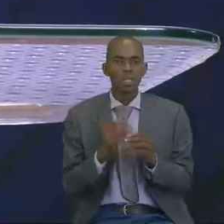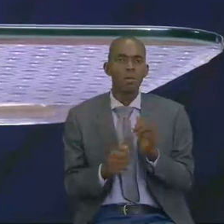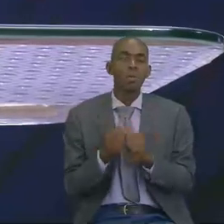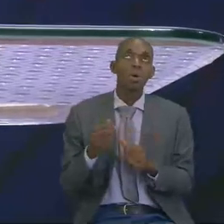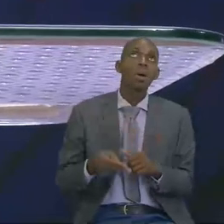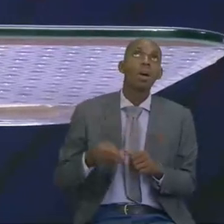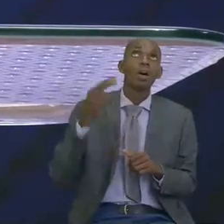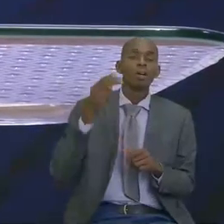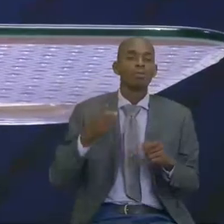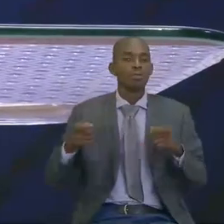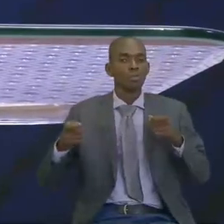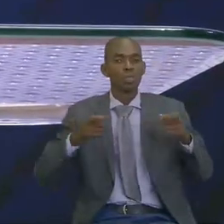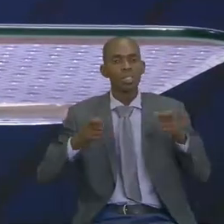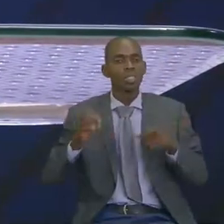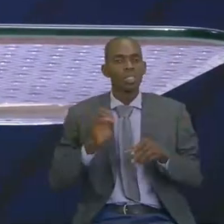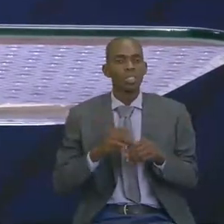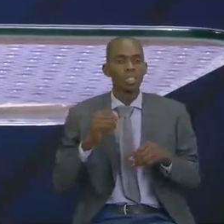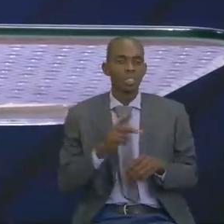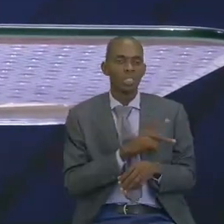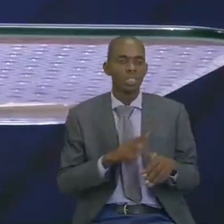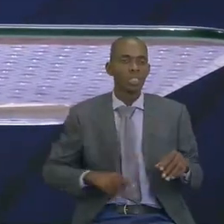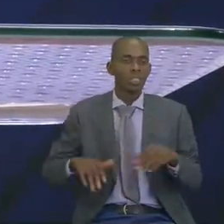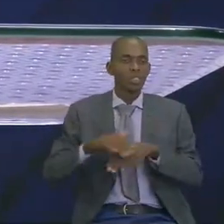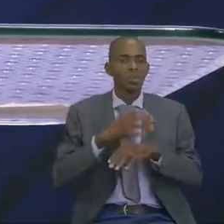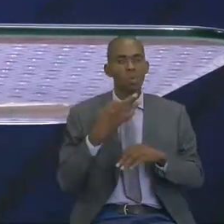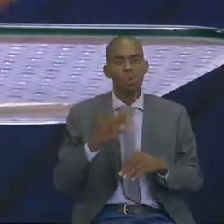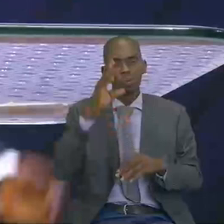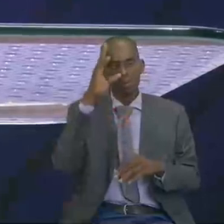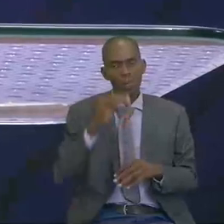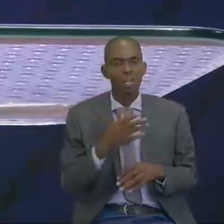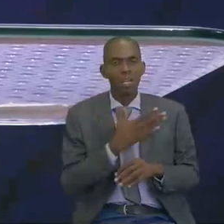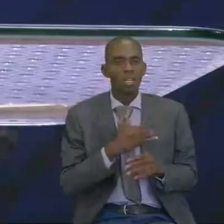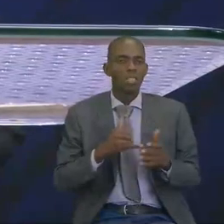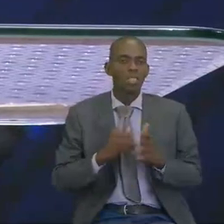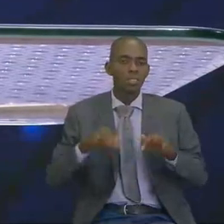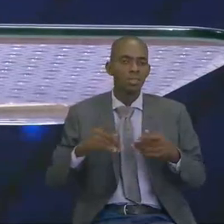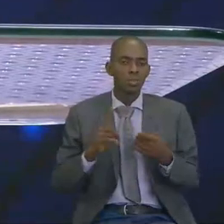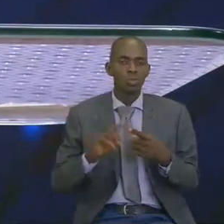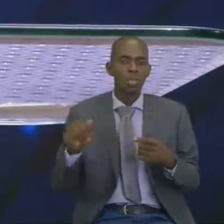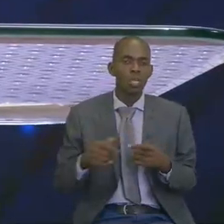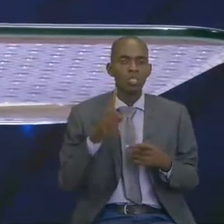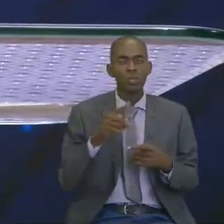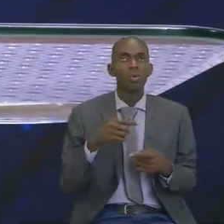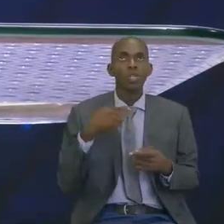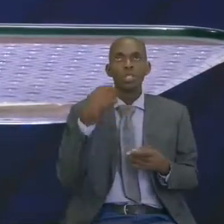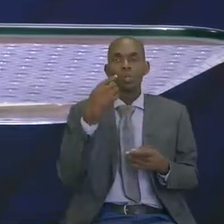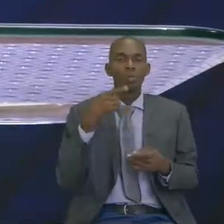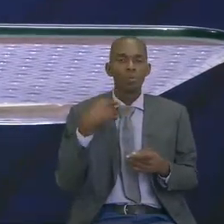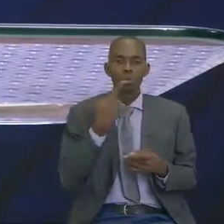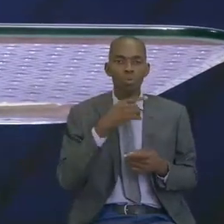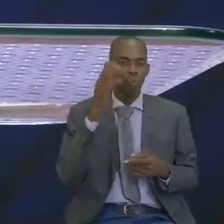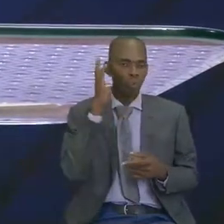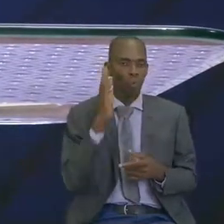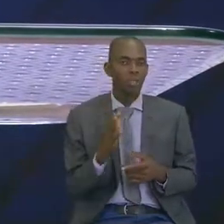que le Très-Haut domine sur le règne des hommes et qu'il le donne à qui il lui plaît. Voilà le